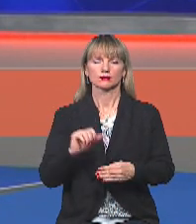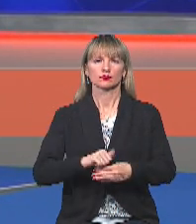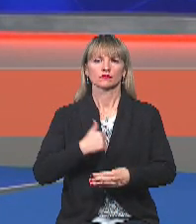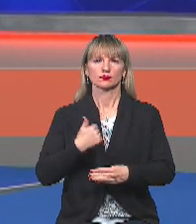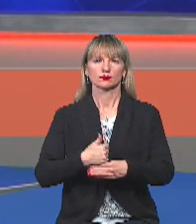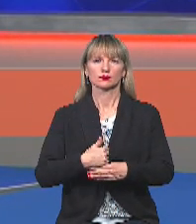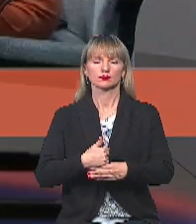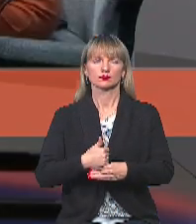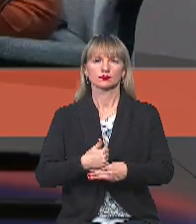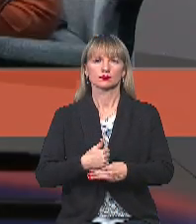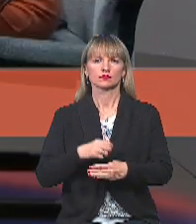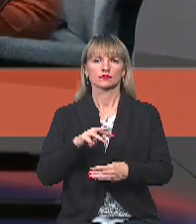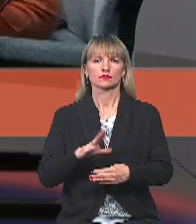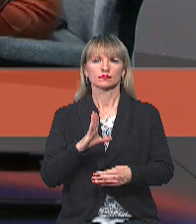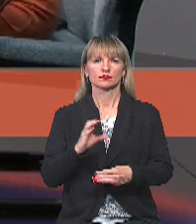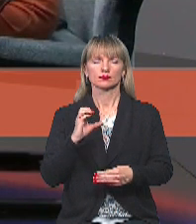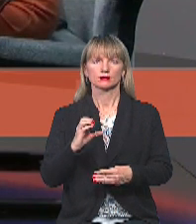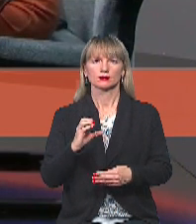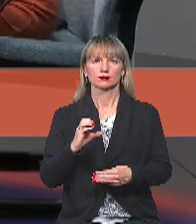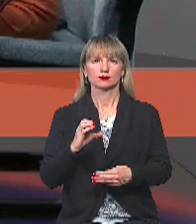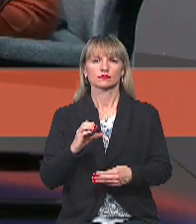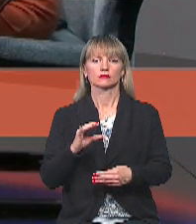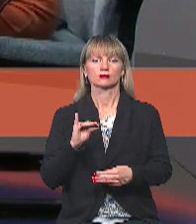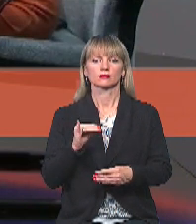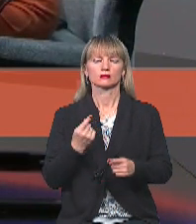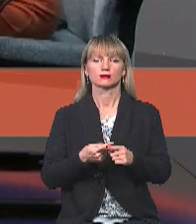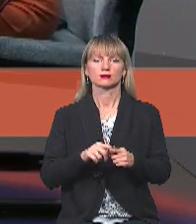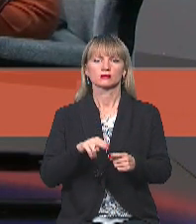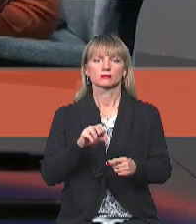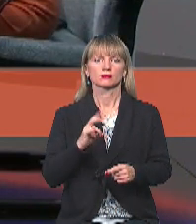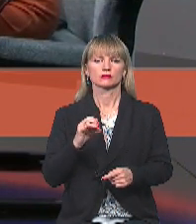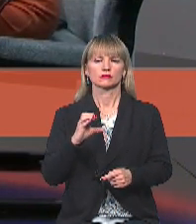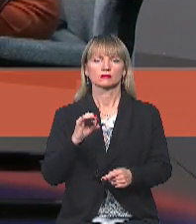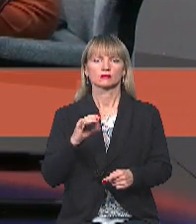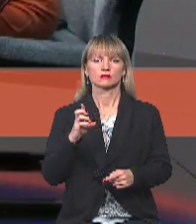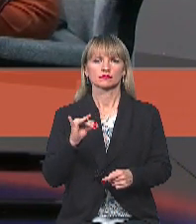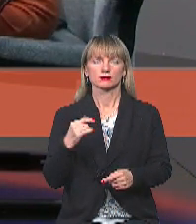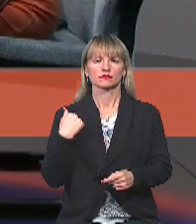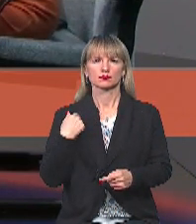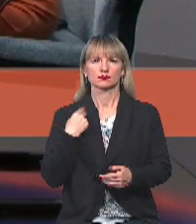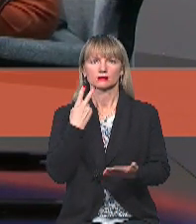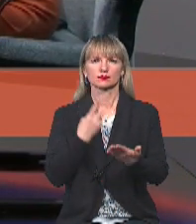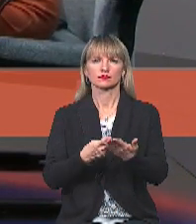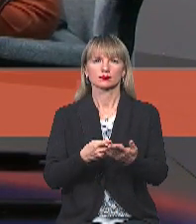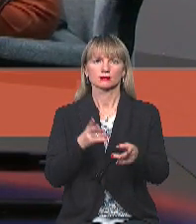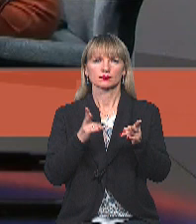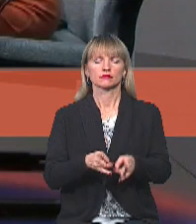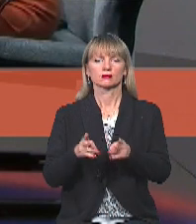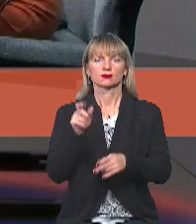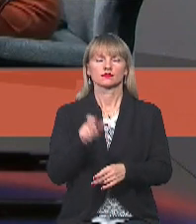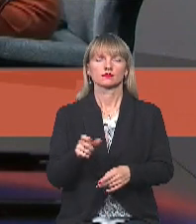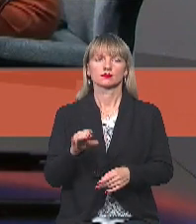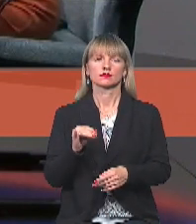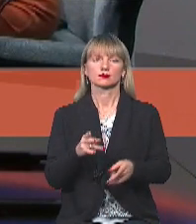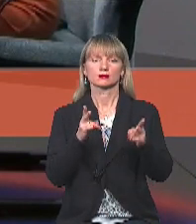очільника нашого МВС. Да. Це пана серби. А я представляю потерпілих. І